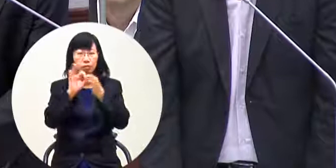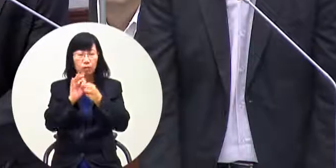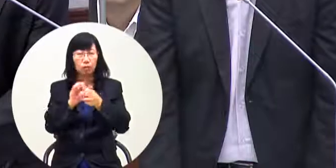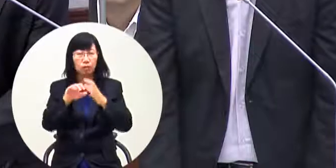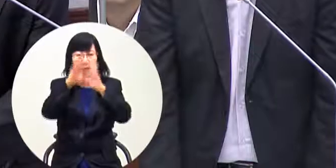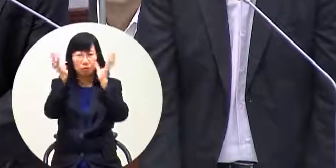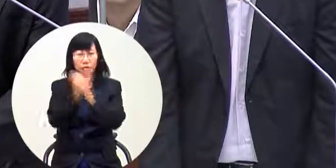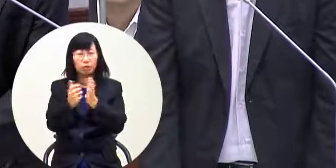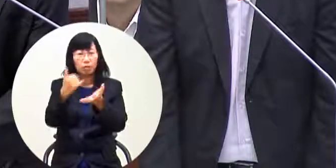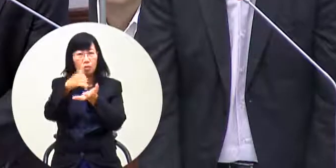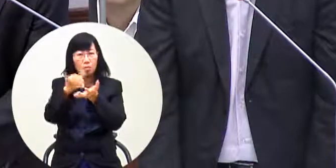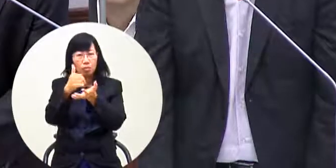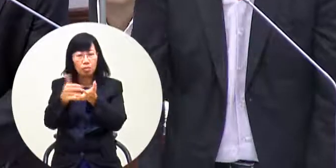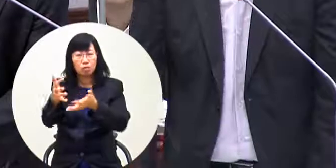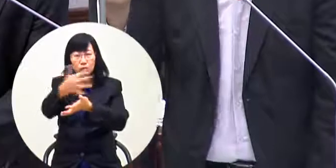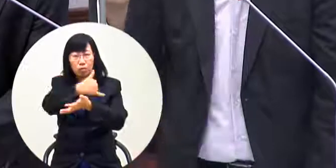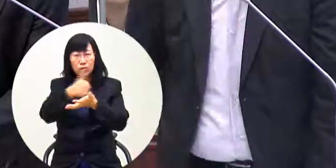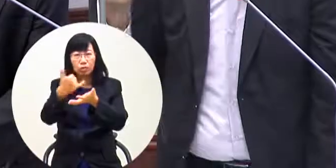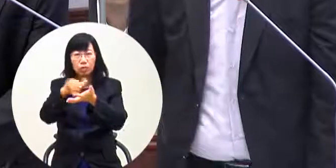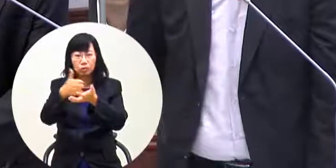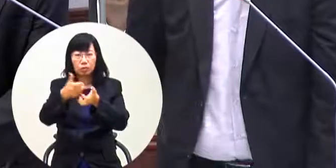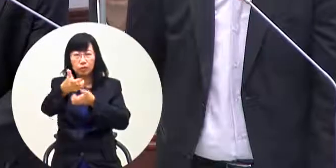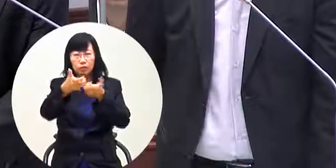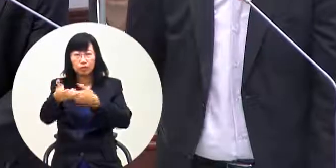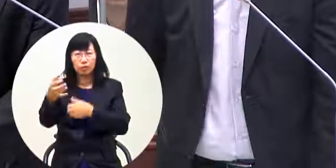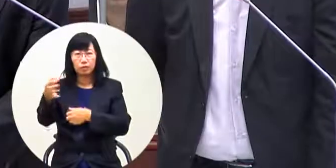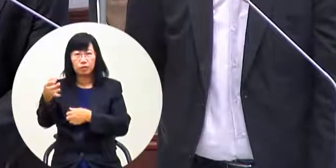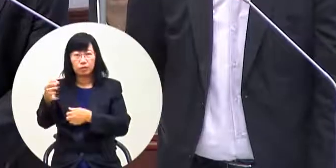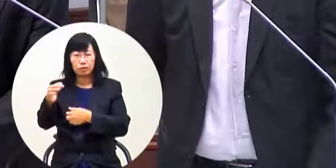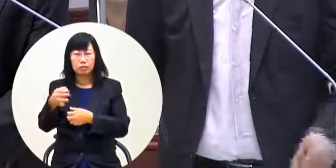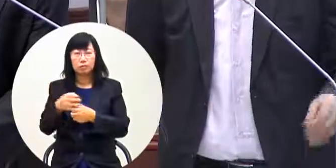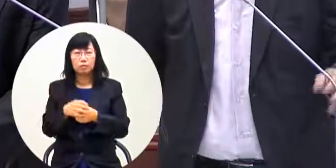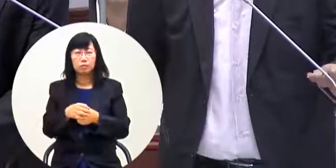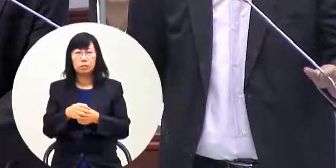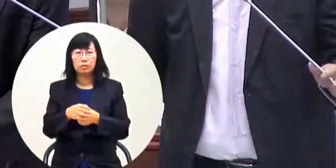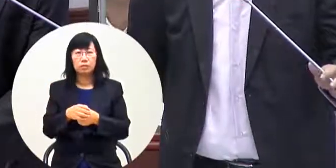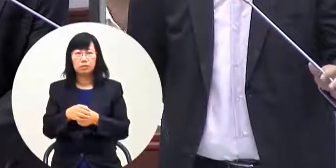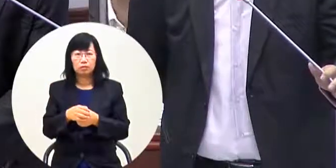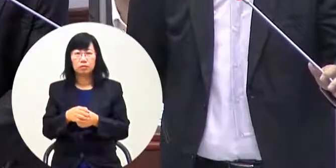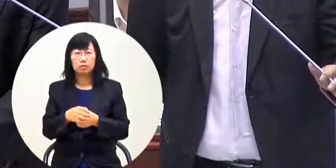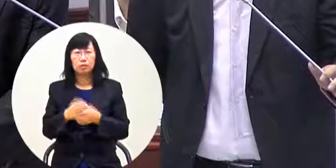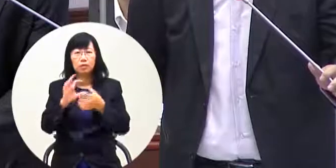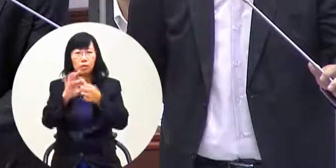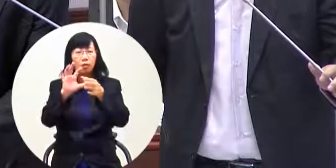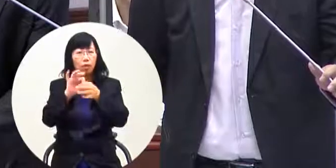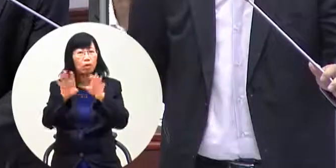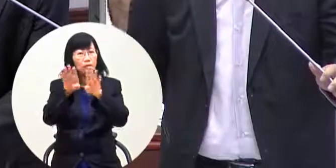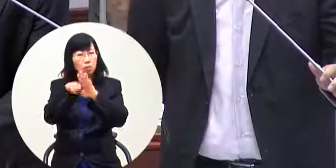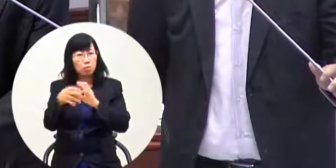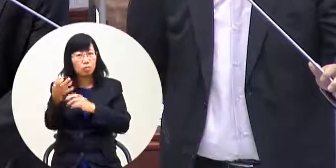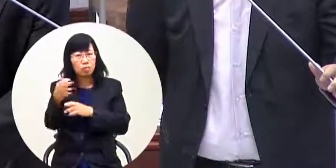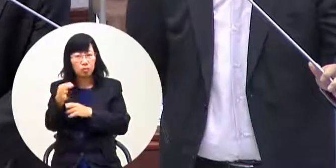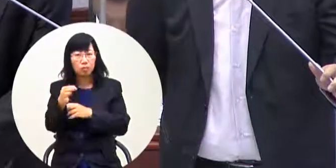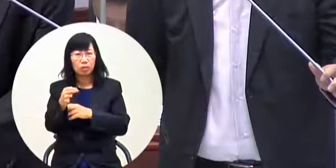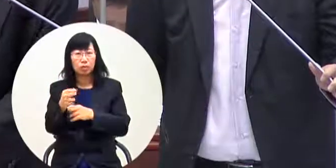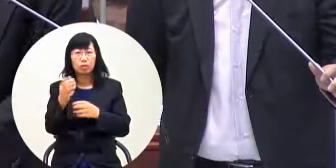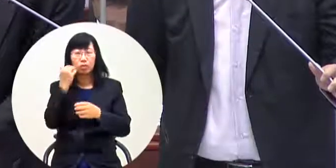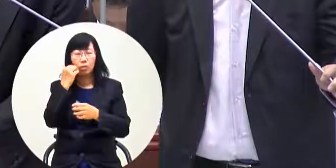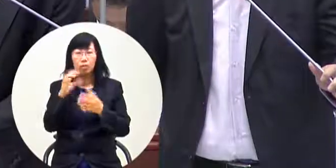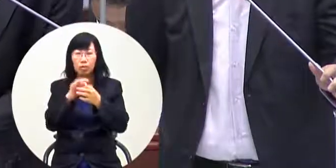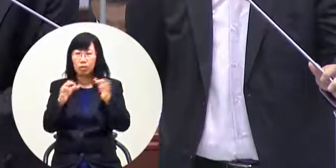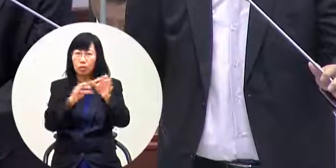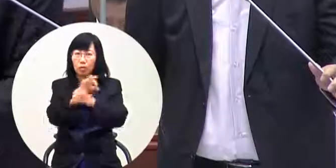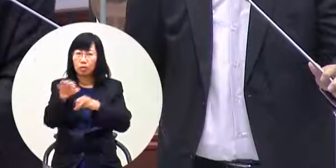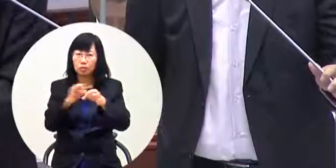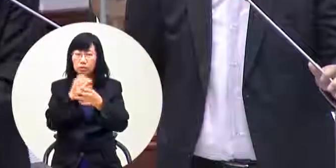要的当然就是这个根据这个分配税款的办法，其实盈利事业销售额每个县市它占分配的